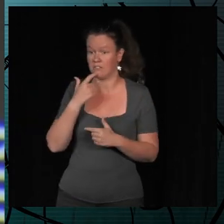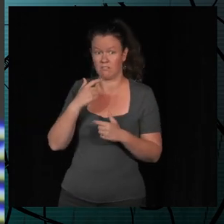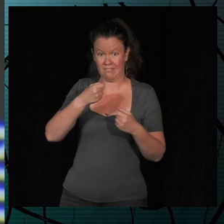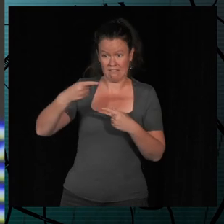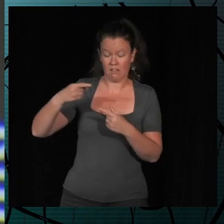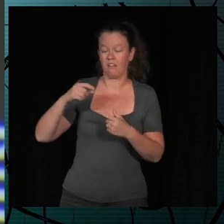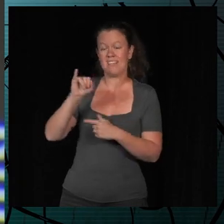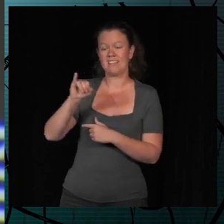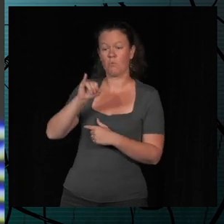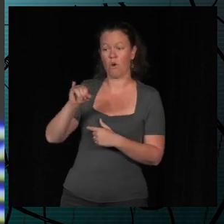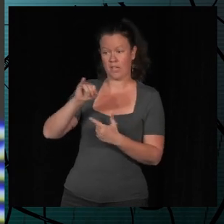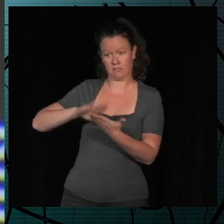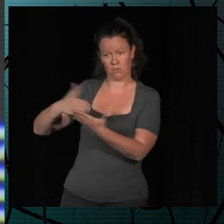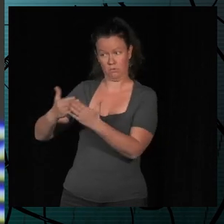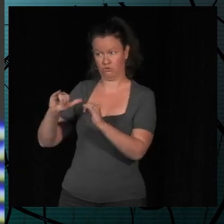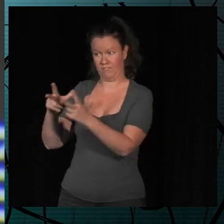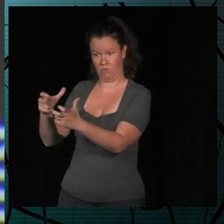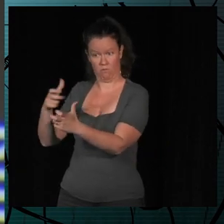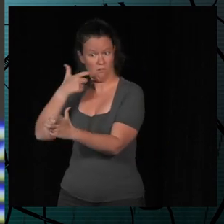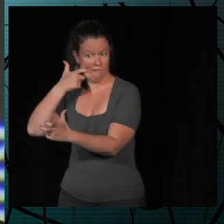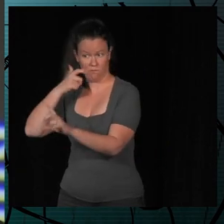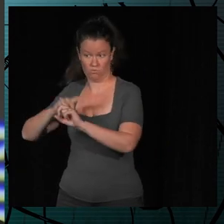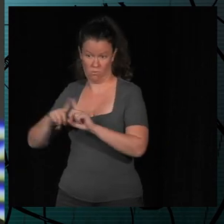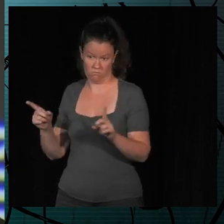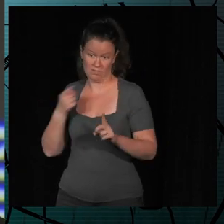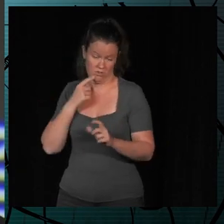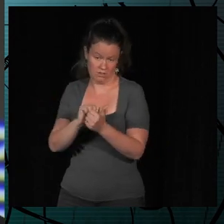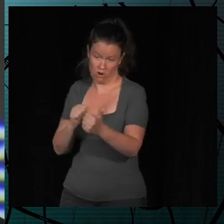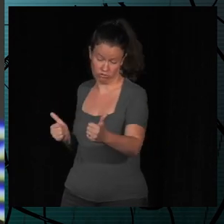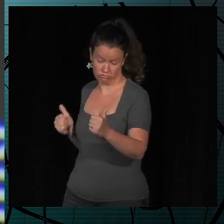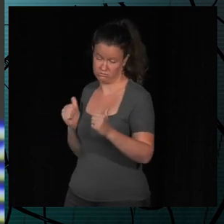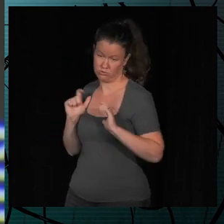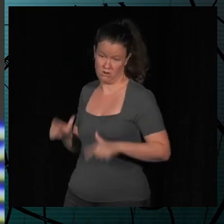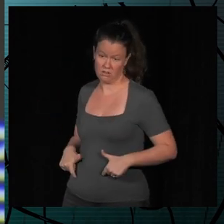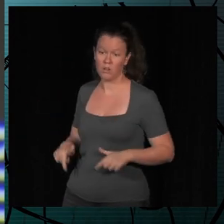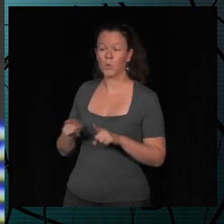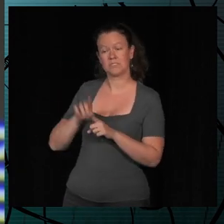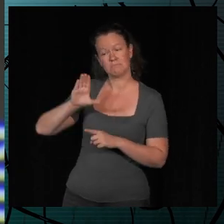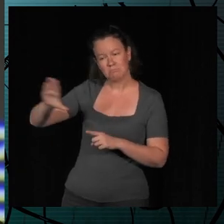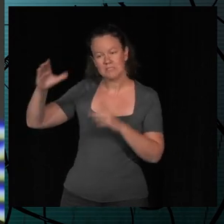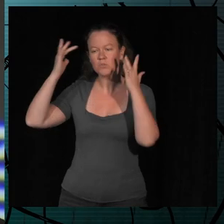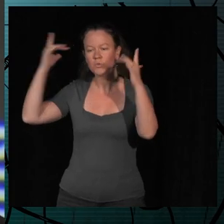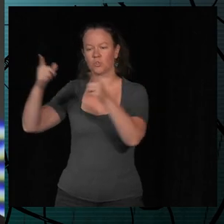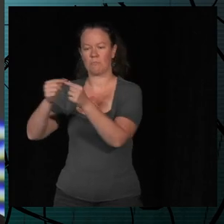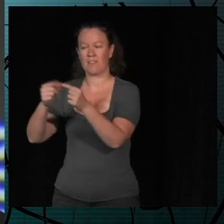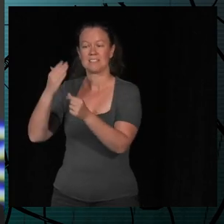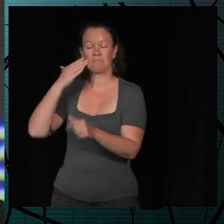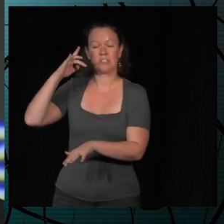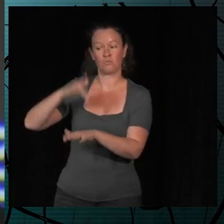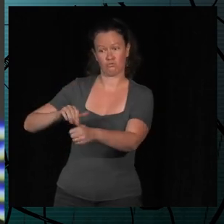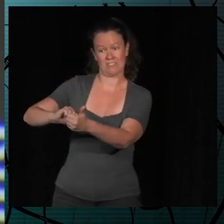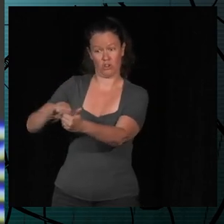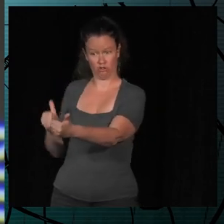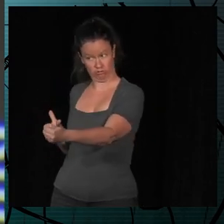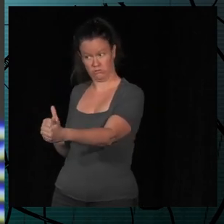pour diverses raisons qui n'ont pas la possibilité de retourner à l'école au Japon c'est très particulier la culture japonaise parce que en France quand un élève